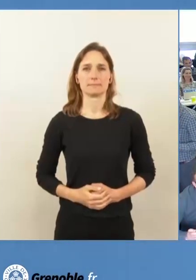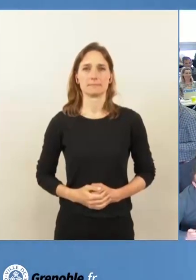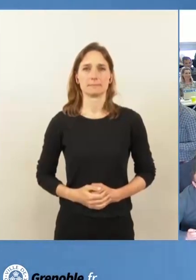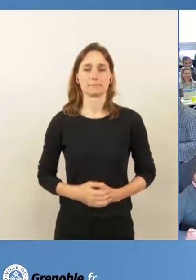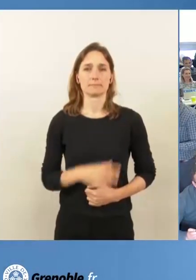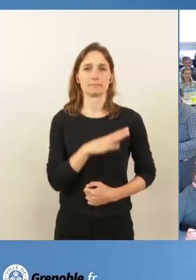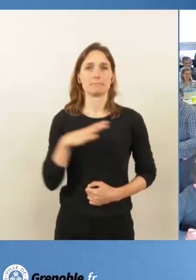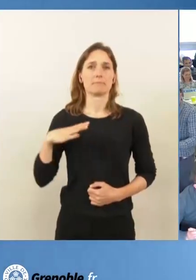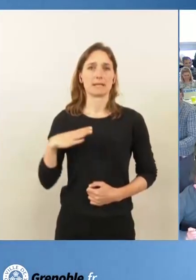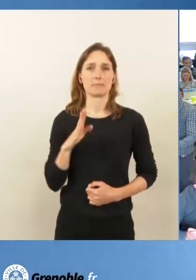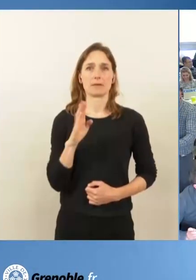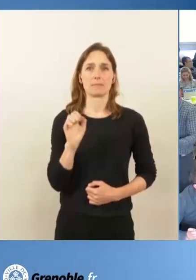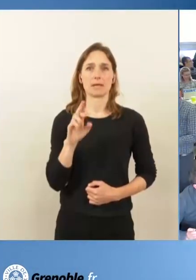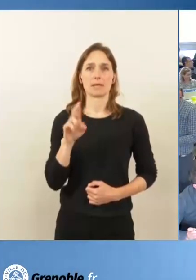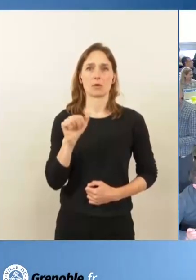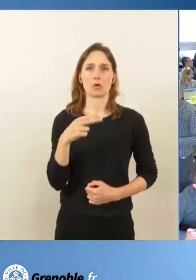Nathalie Béranger